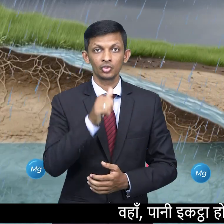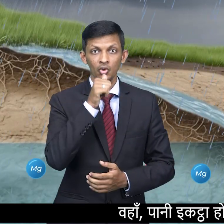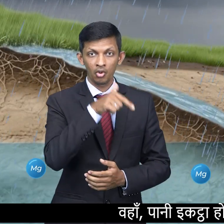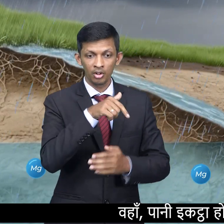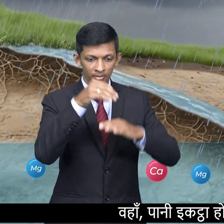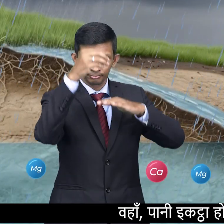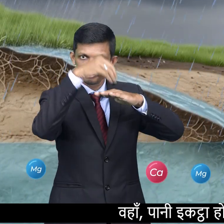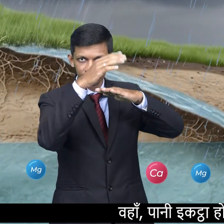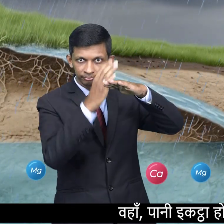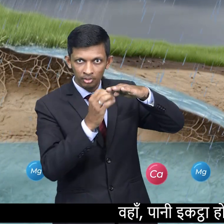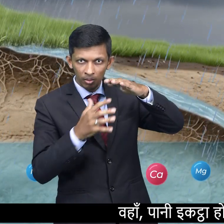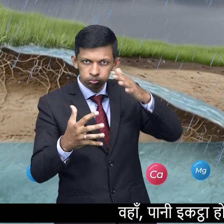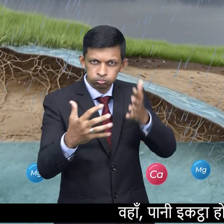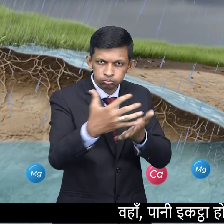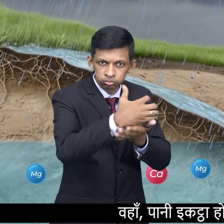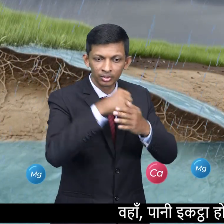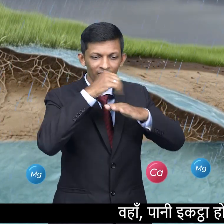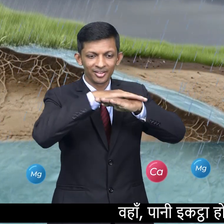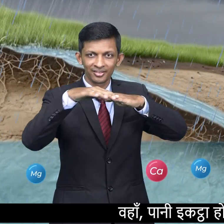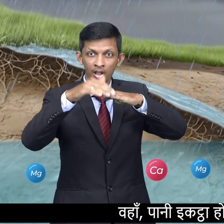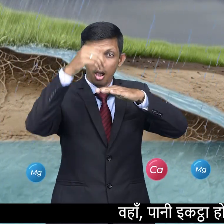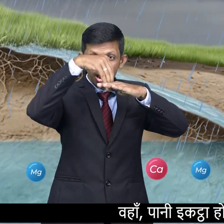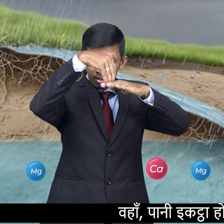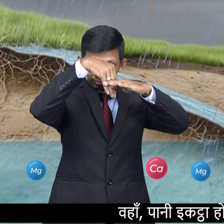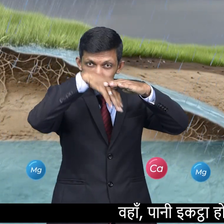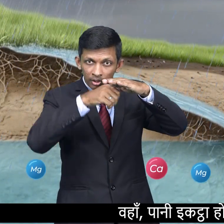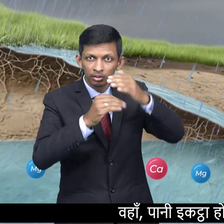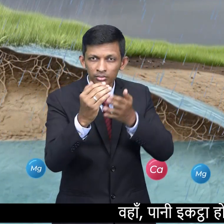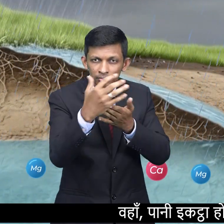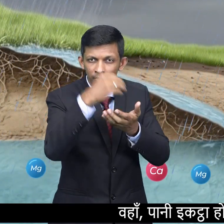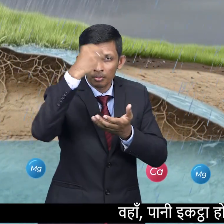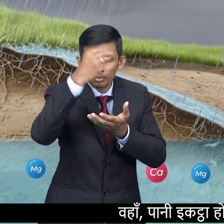वहां पानी इकट्ठा होता है और भूमिगत जलाशय बनाता है।